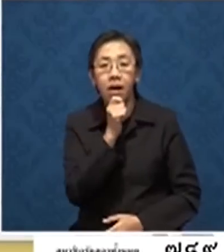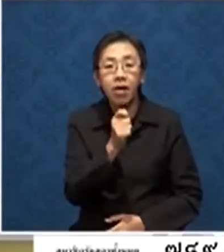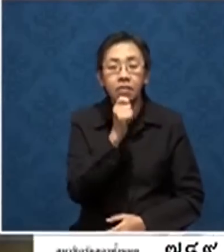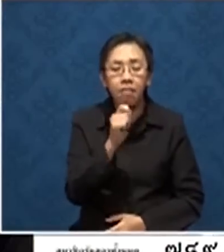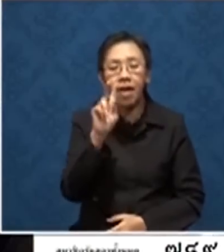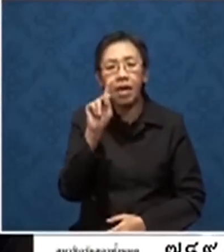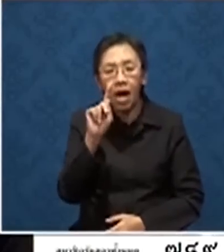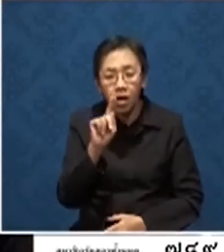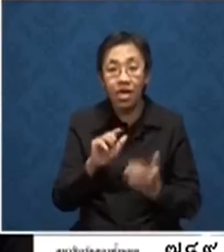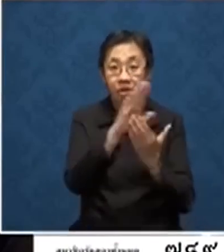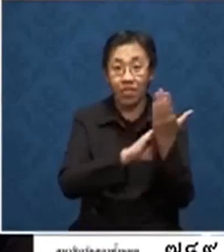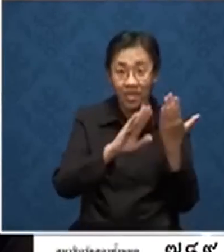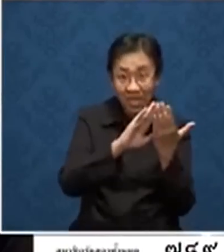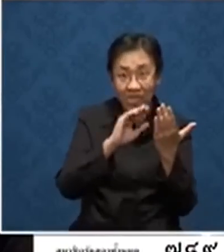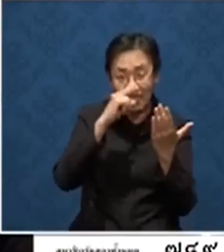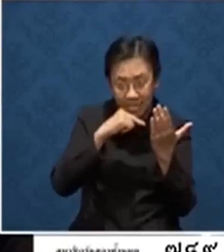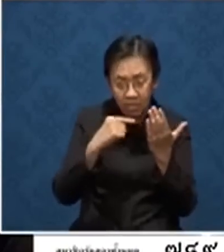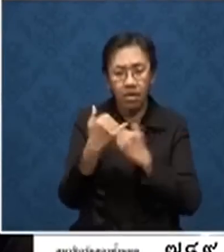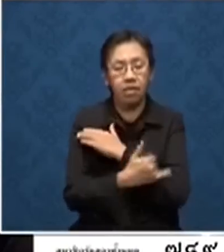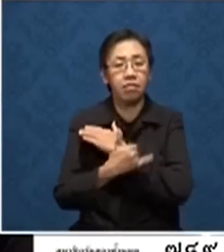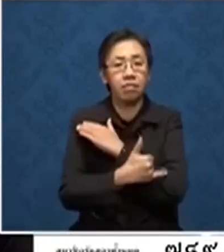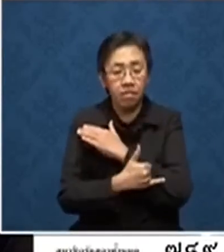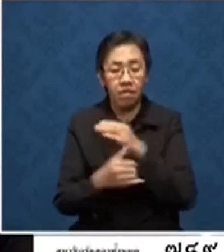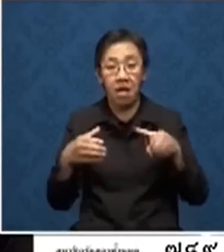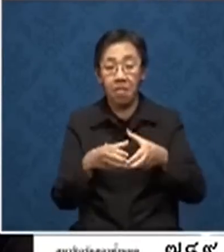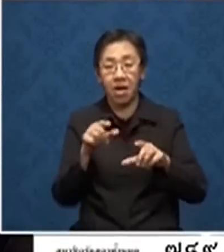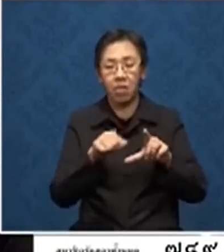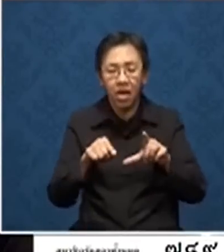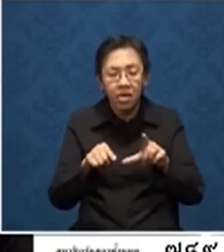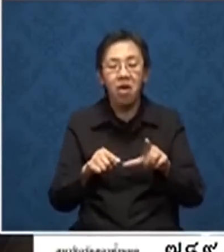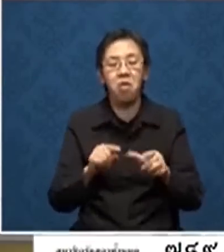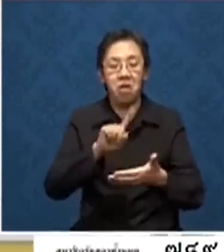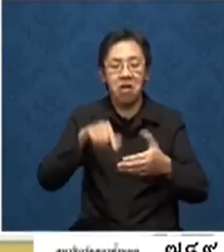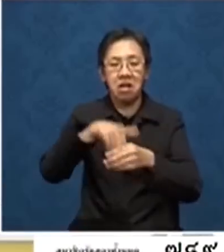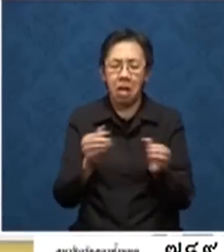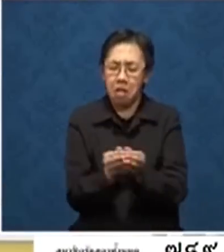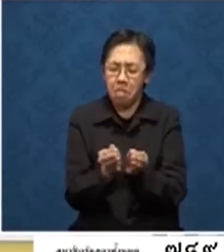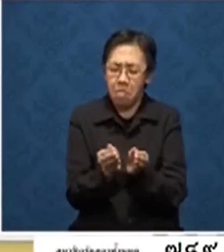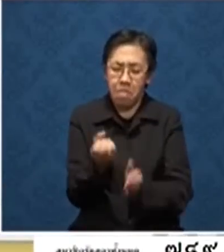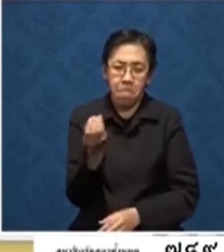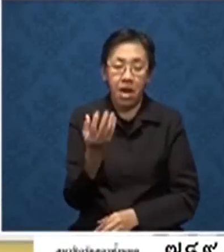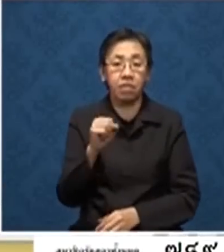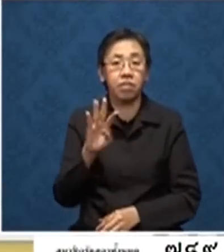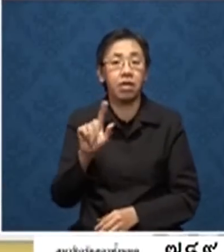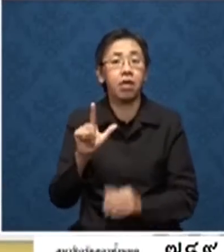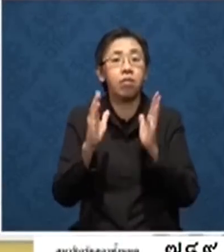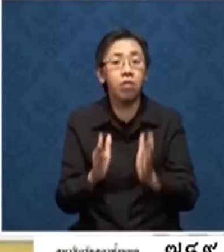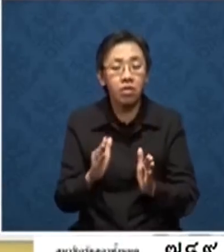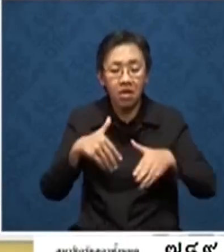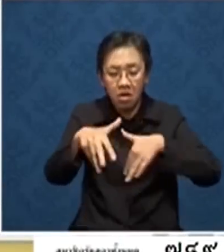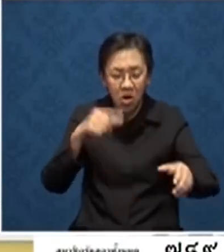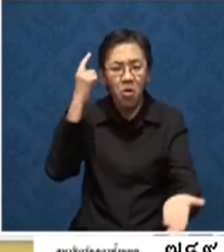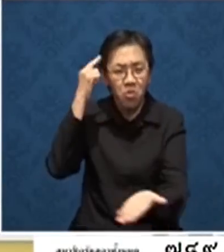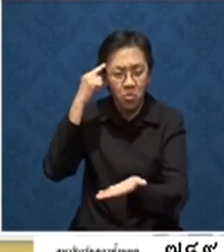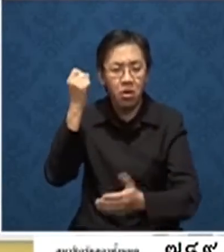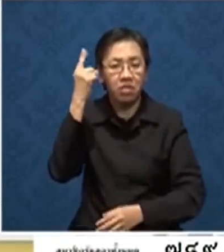สื่อในประเทศและต่างประเทศเป็นเรื่องที่พรรคก้าวไกลได้คะแนนเสียงจากประชาชน 14ล้านคนประชาชนเข้าใจดีเรา